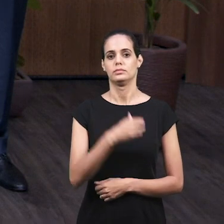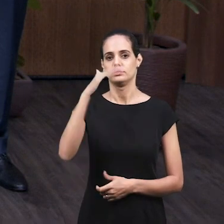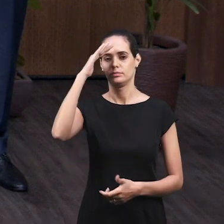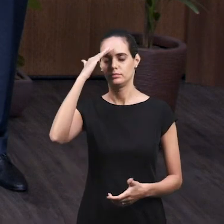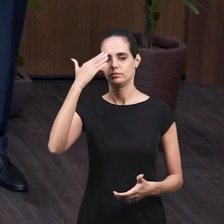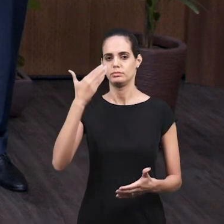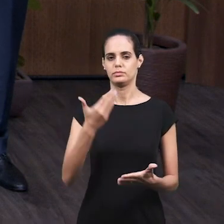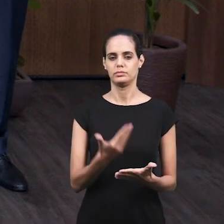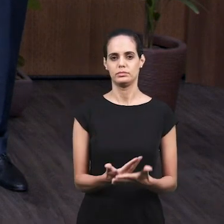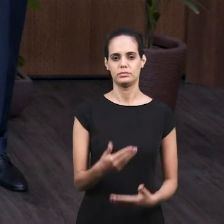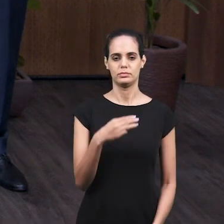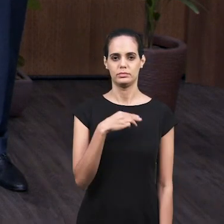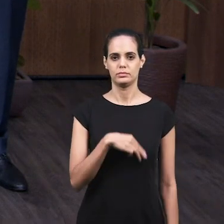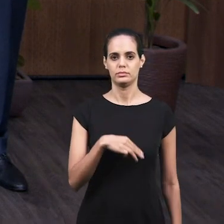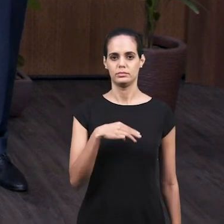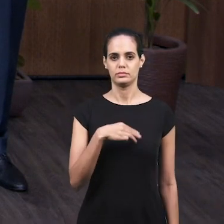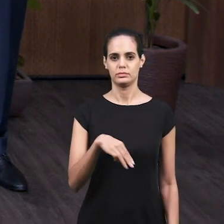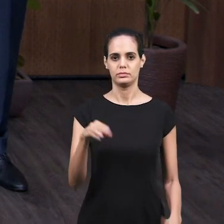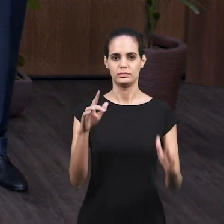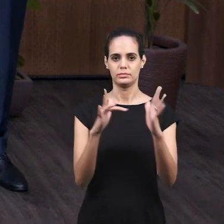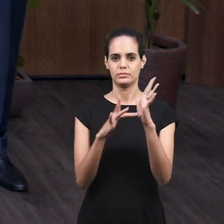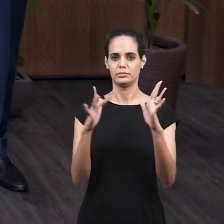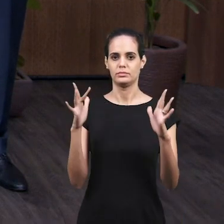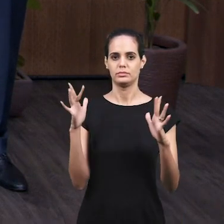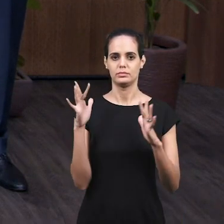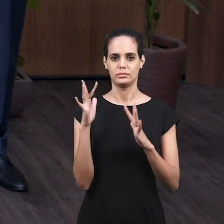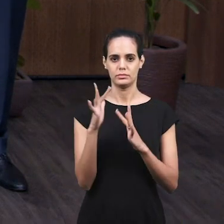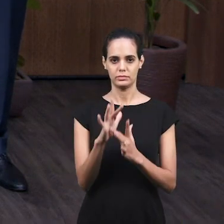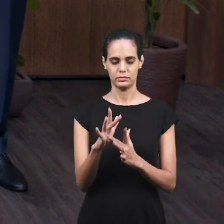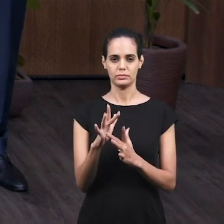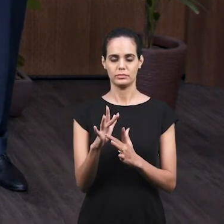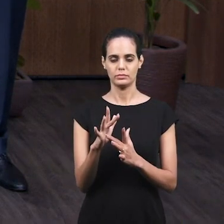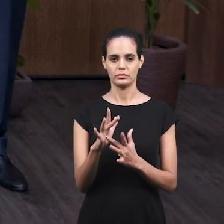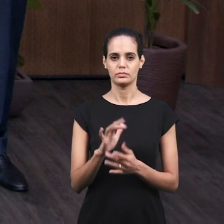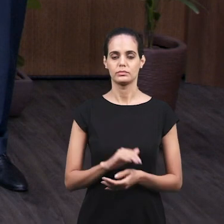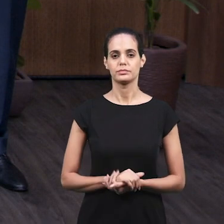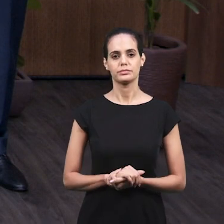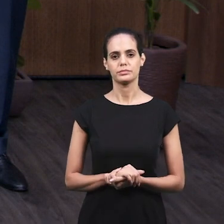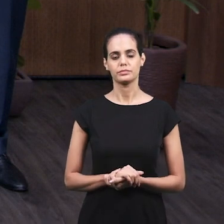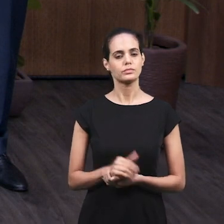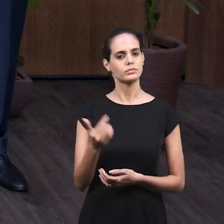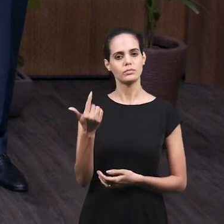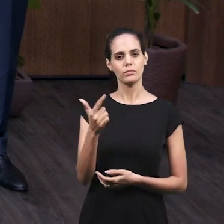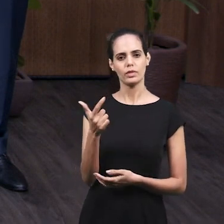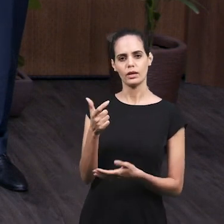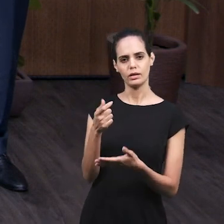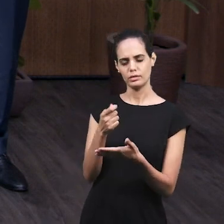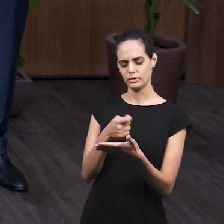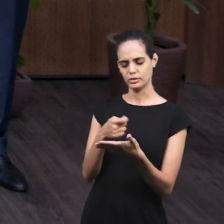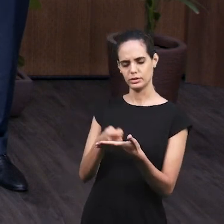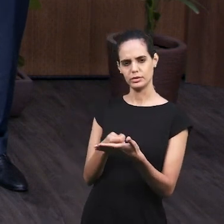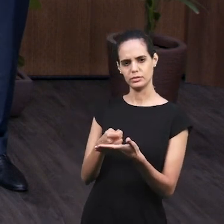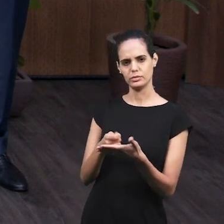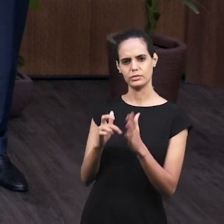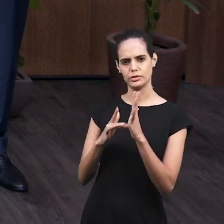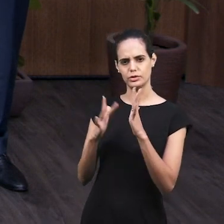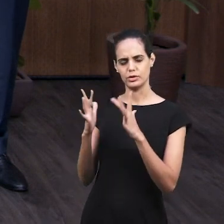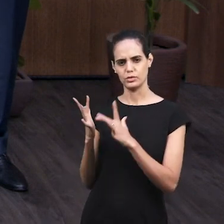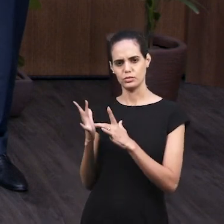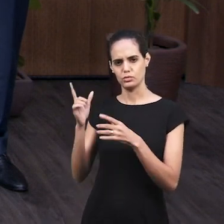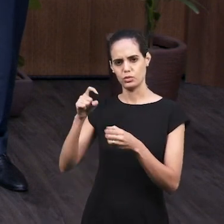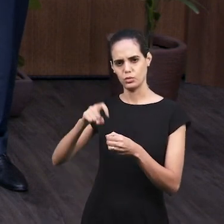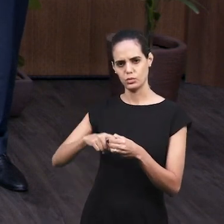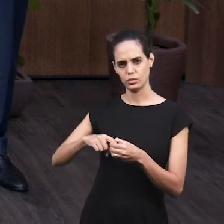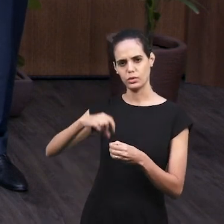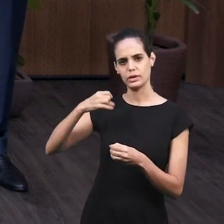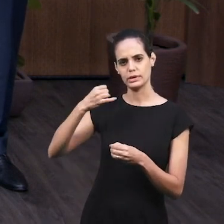Jésus. Il n'y a pas de registre que Jésus est revenu à Jéricho.